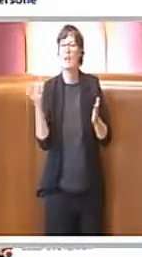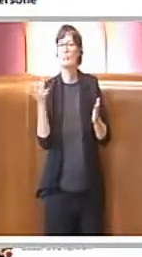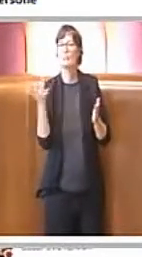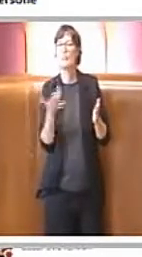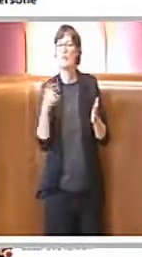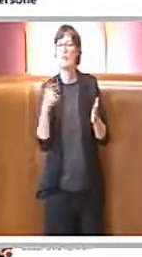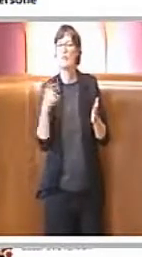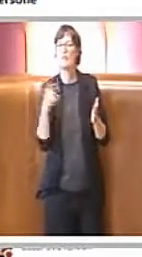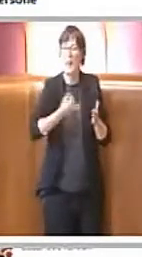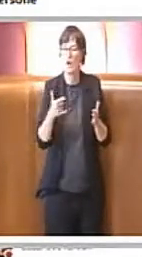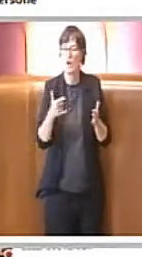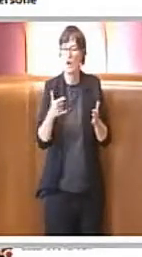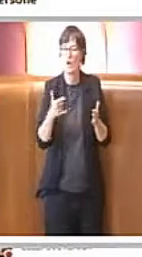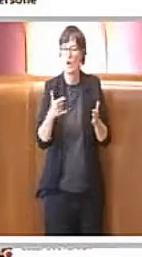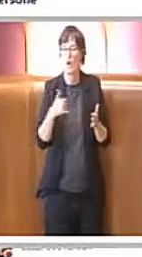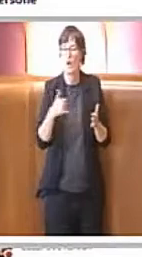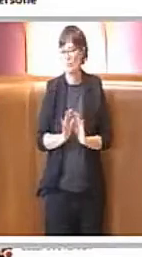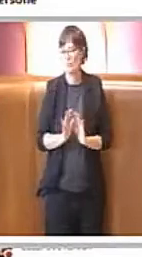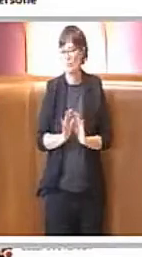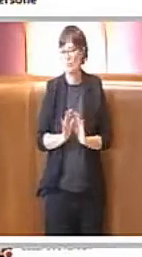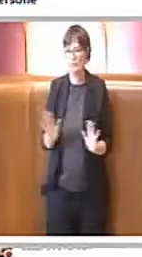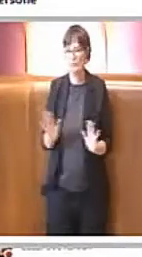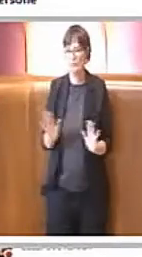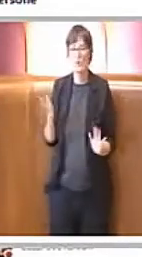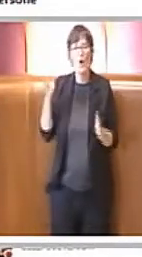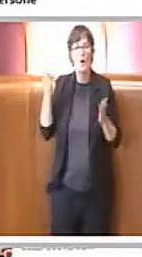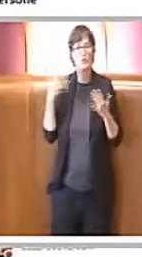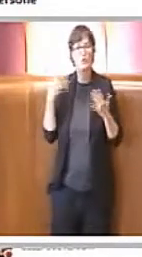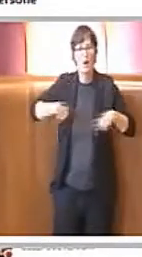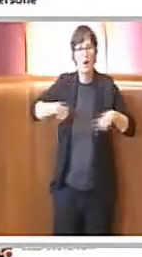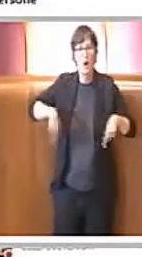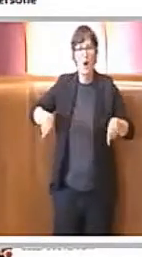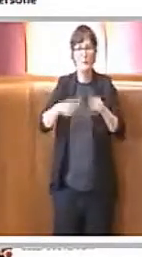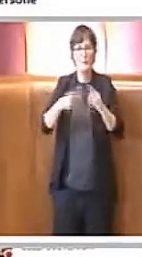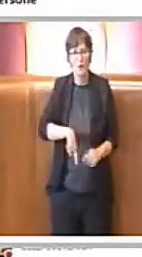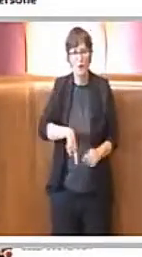trattata. Abbiamo fatto una commissione piuttosto lunga in cui